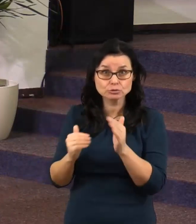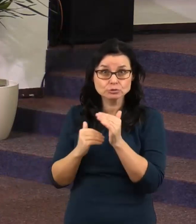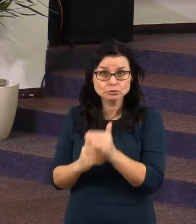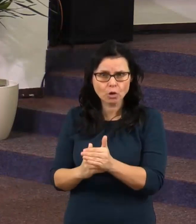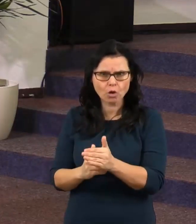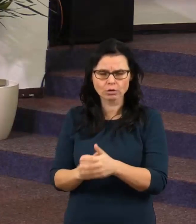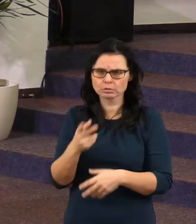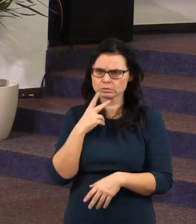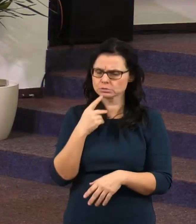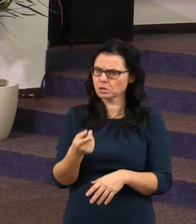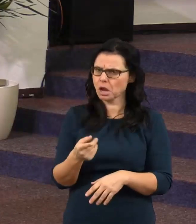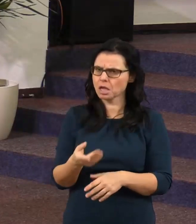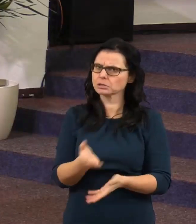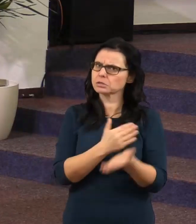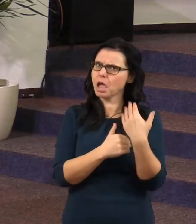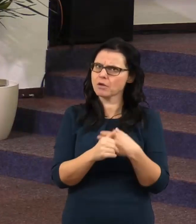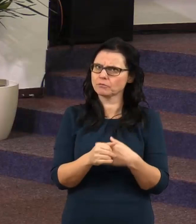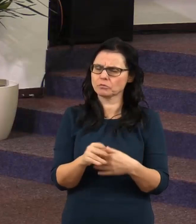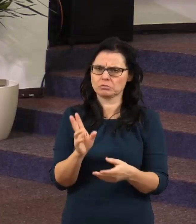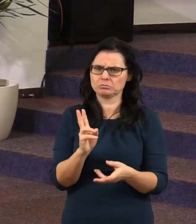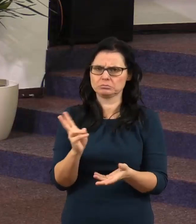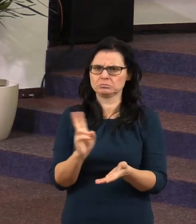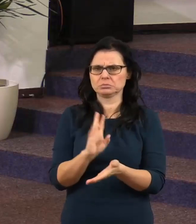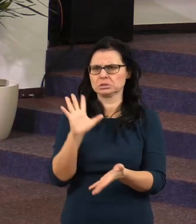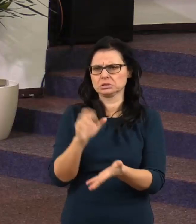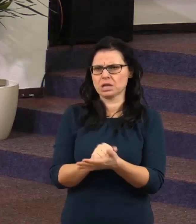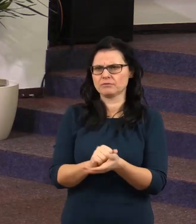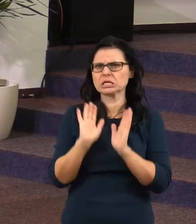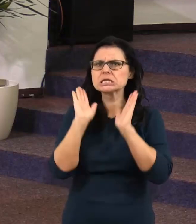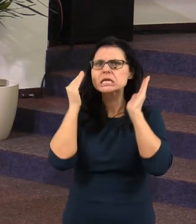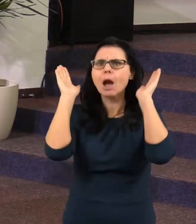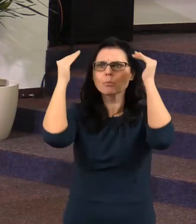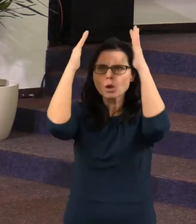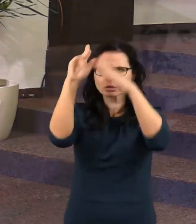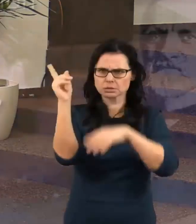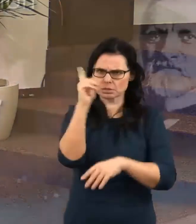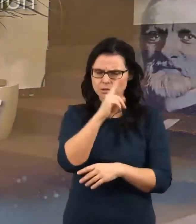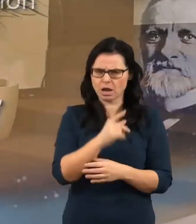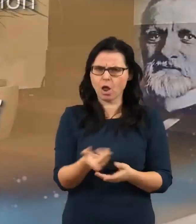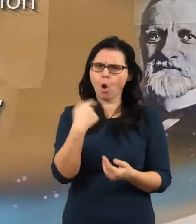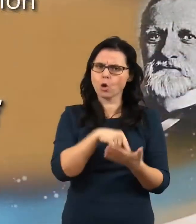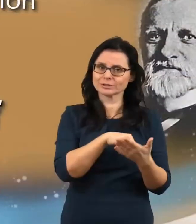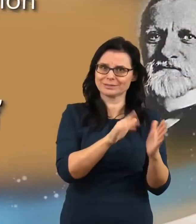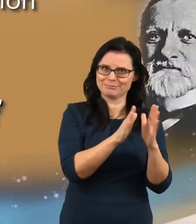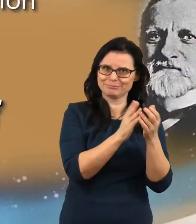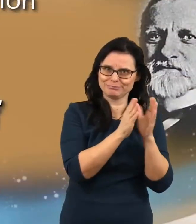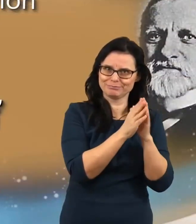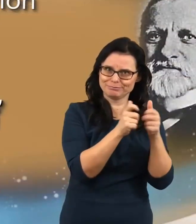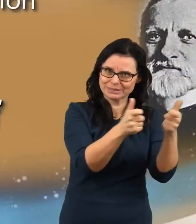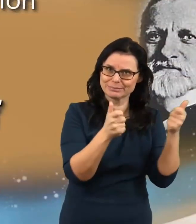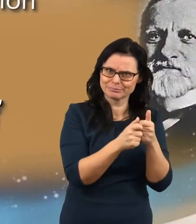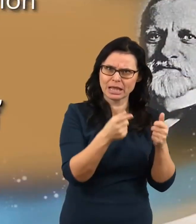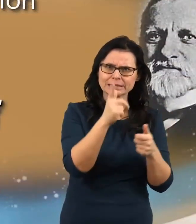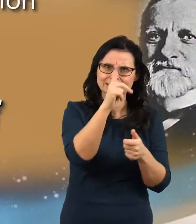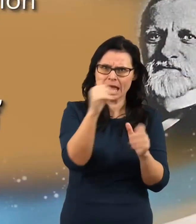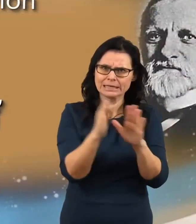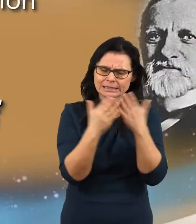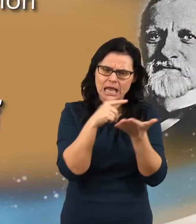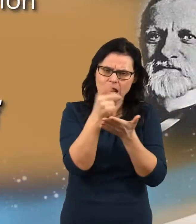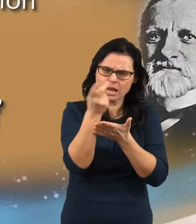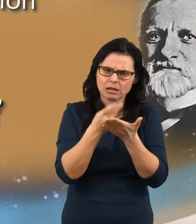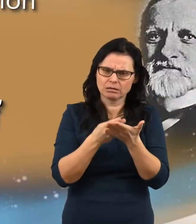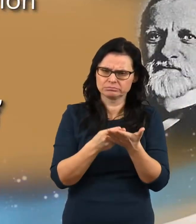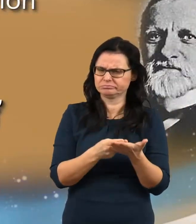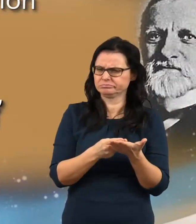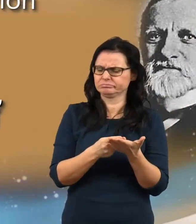té doby nikdo nevěřil, že nějaký Nabuchodonozor, který je vzpomínaný v knize Daniele, jestli existoval tento pán,